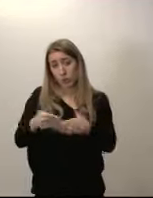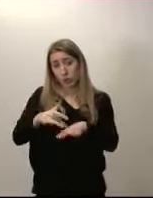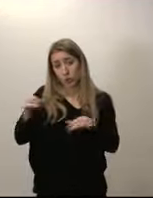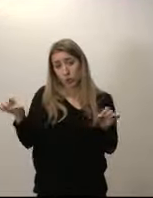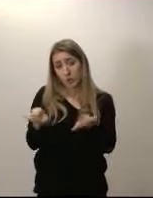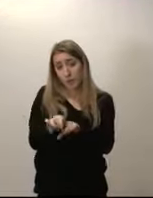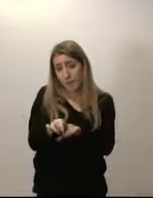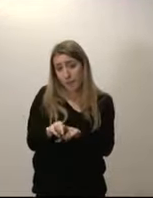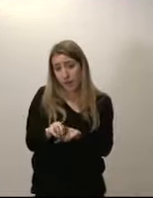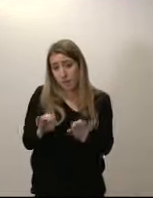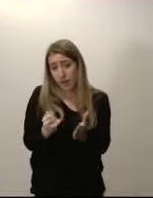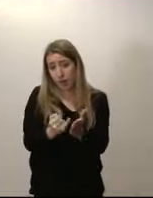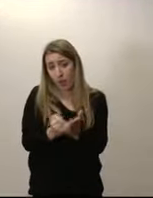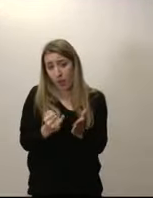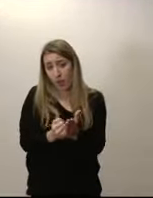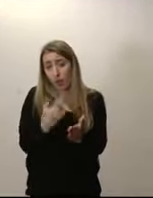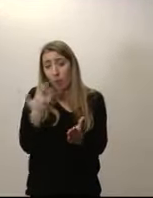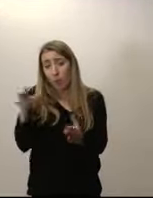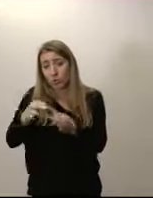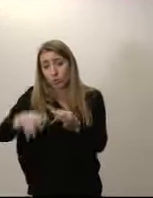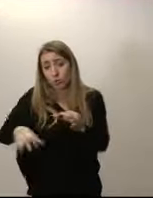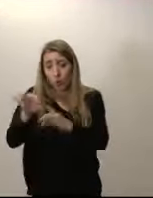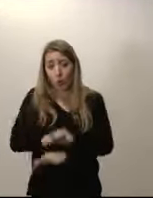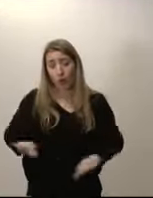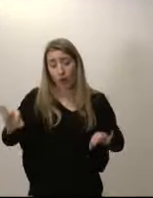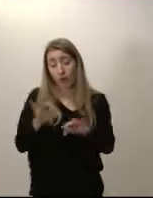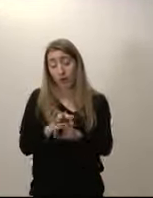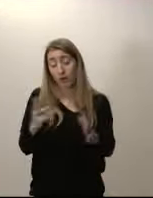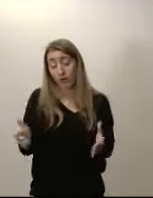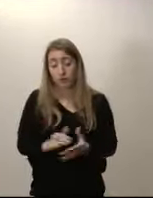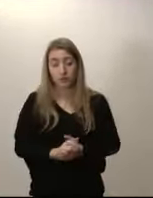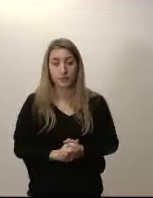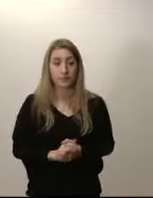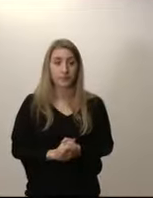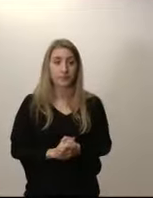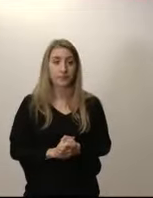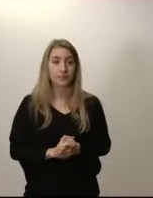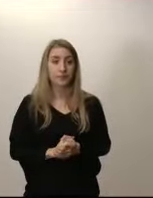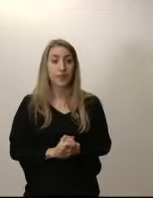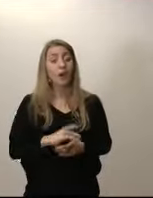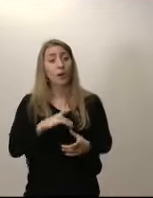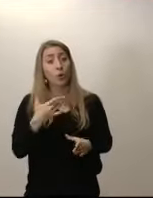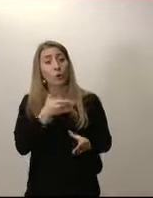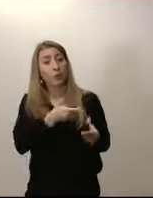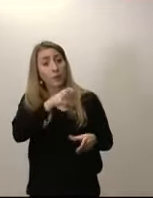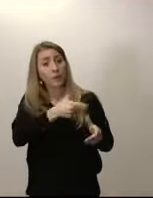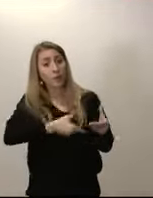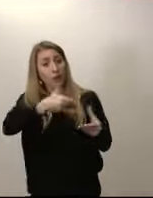situation vis-à-vis des impôts. Voilà. Donc, on va pas plus loin. Alors, y a-t-il, on va peut-être, y a des interventions?